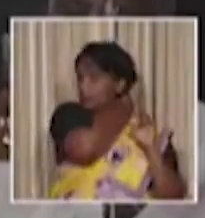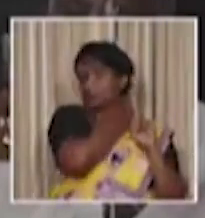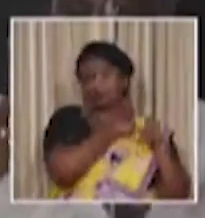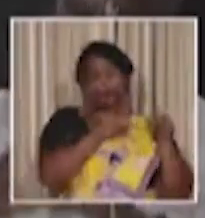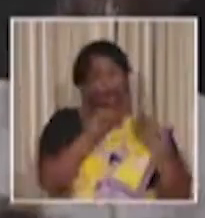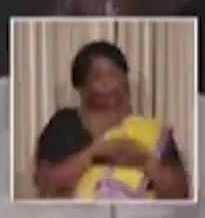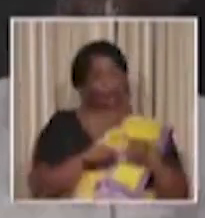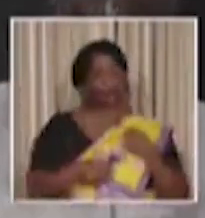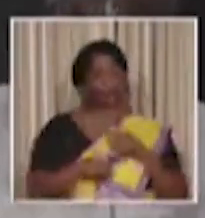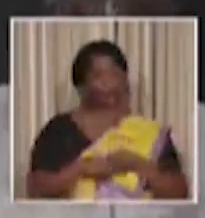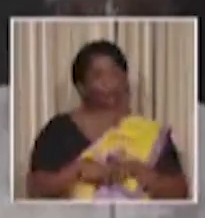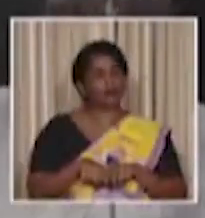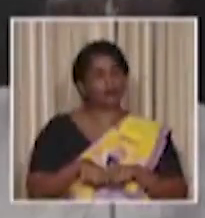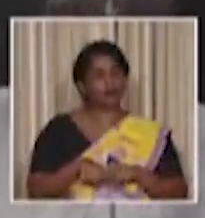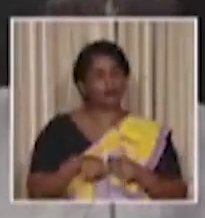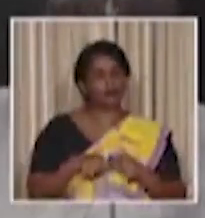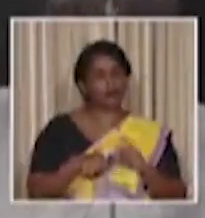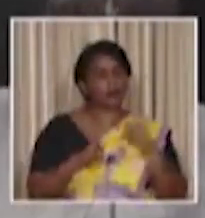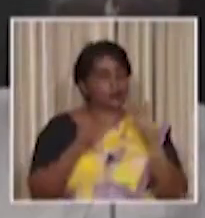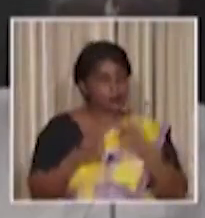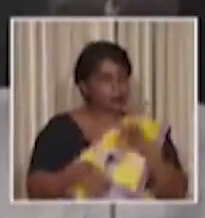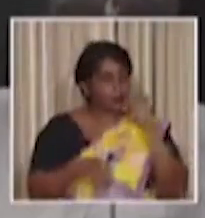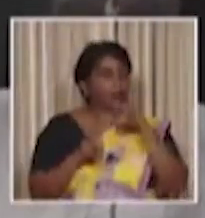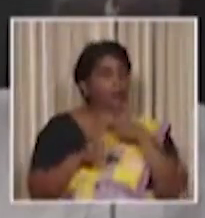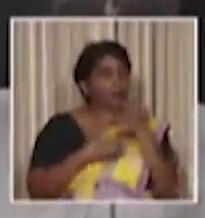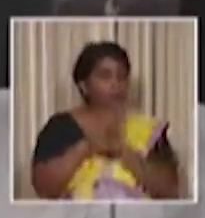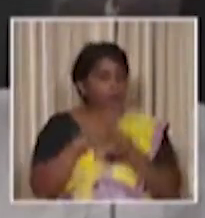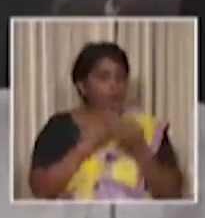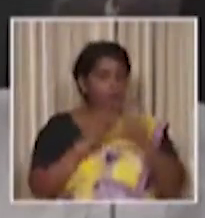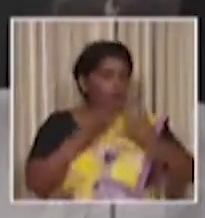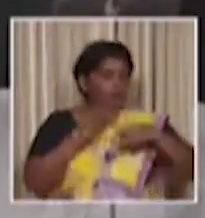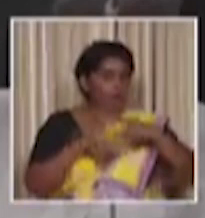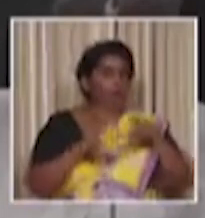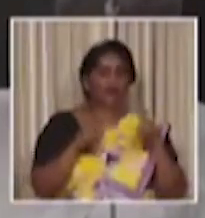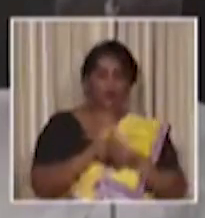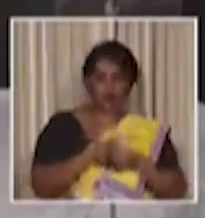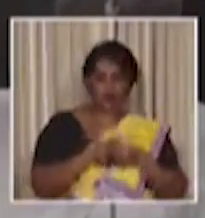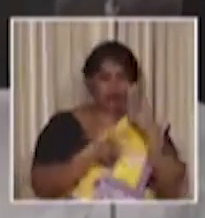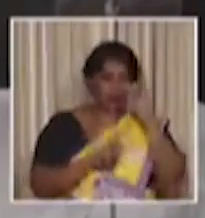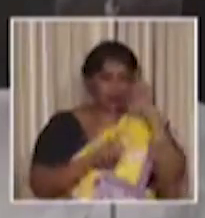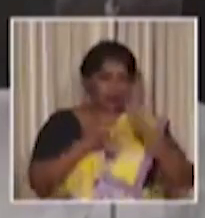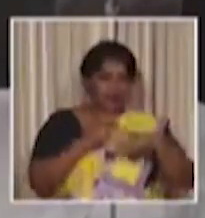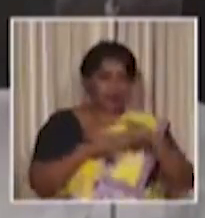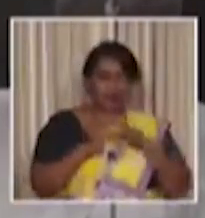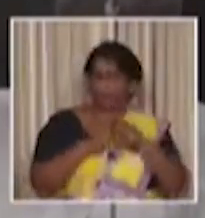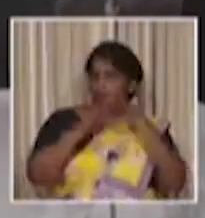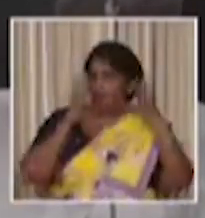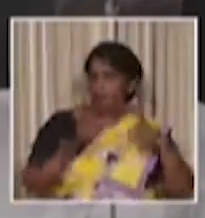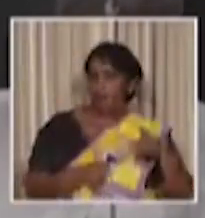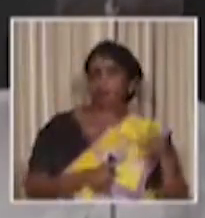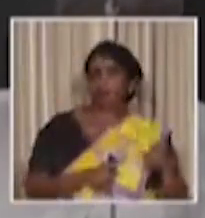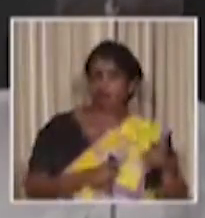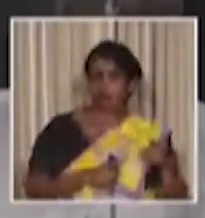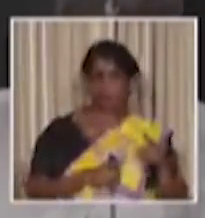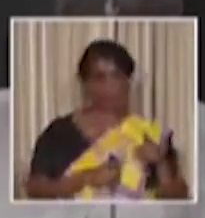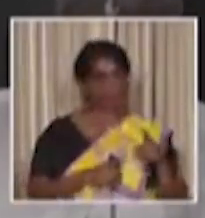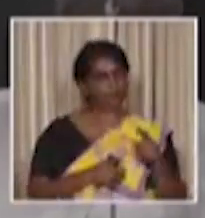अपि मेवनी मध्यव्य वर्ग सहन प्रमाण या